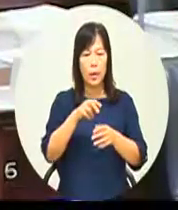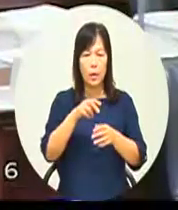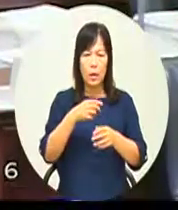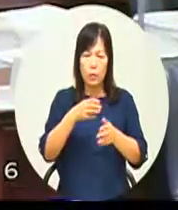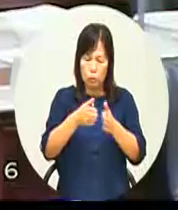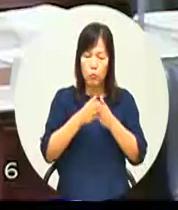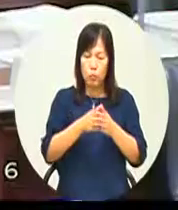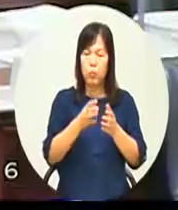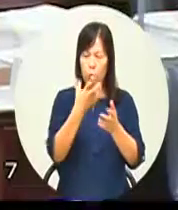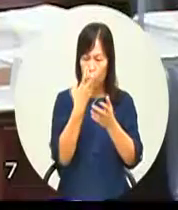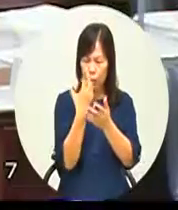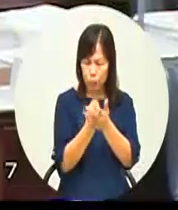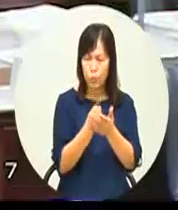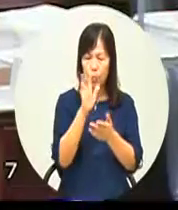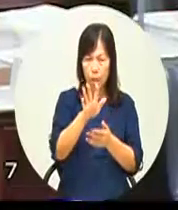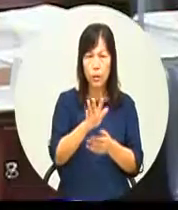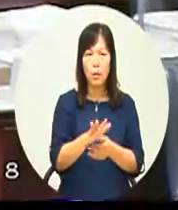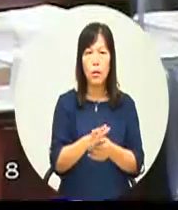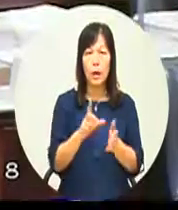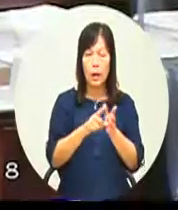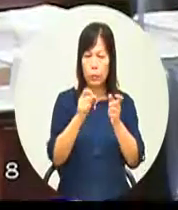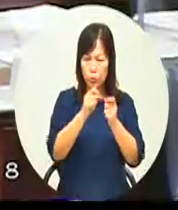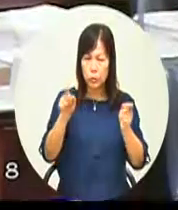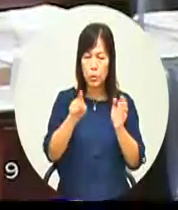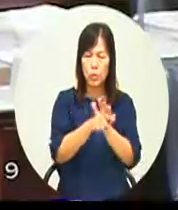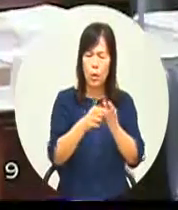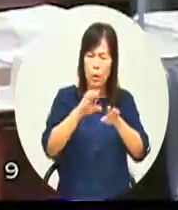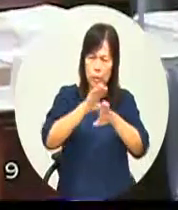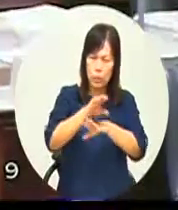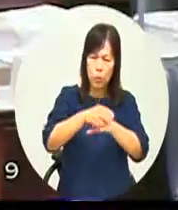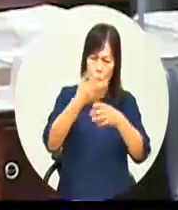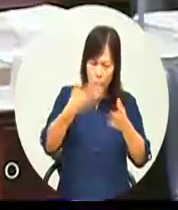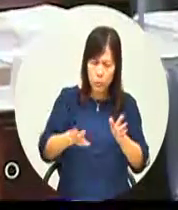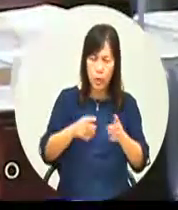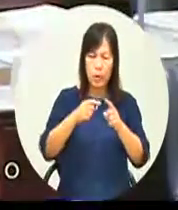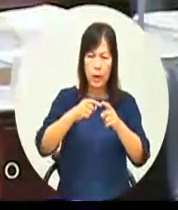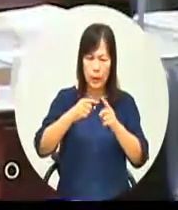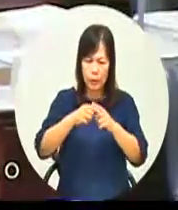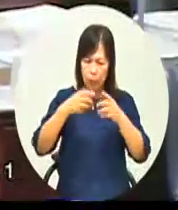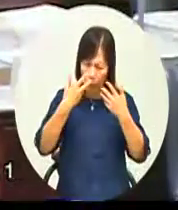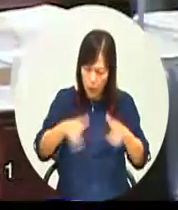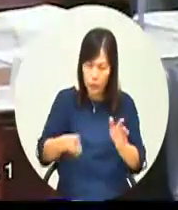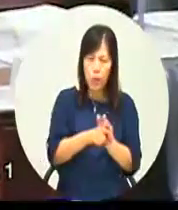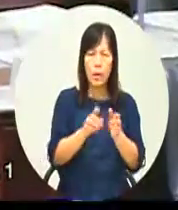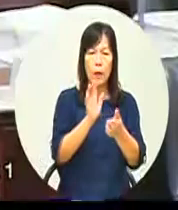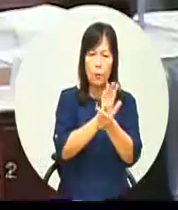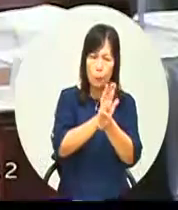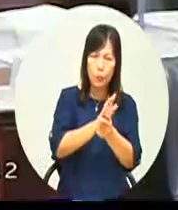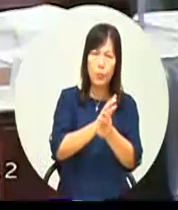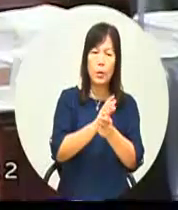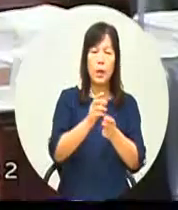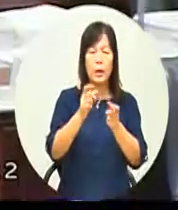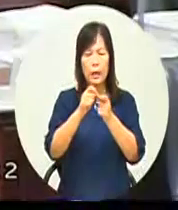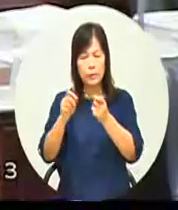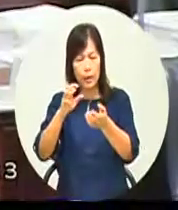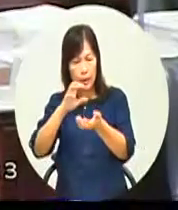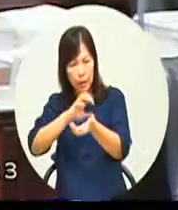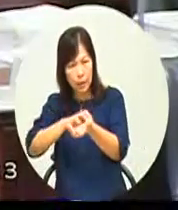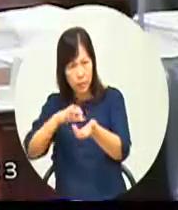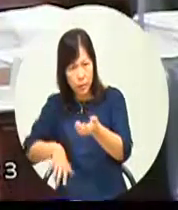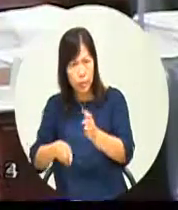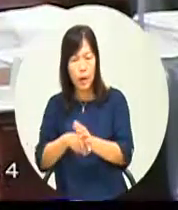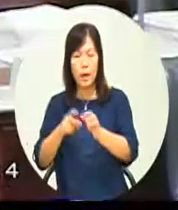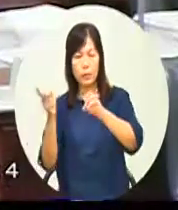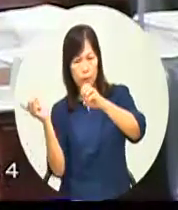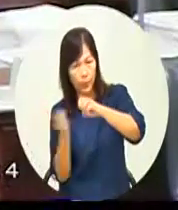存在的，而且存在很久，就是交通量很大，使用的人也多，然后在那边公共服务，不管是长庚医院，还是陈金武